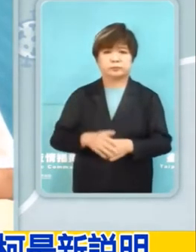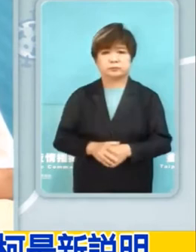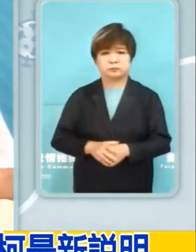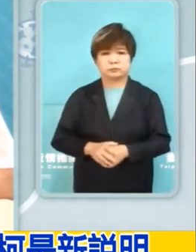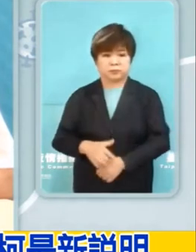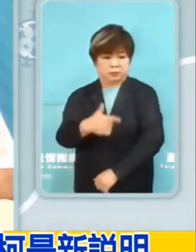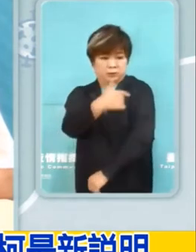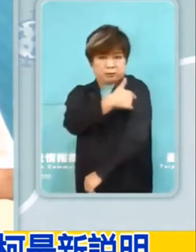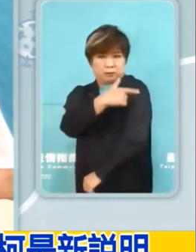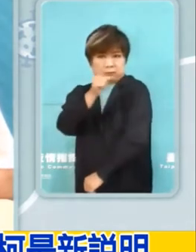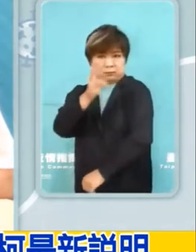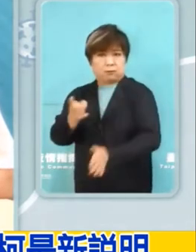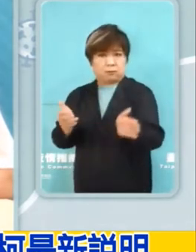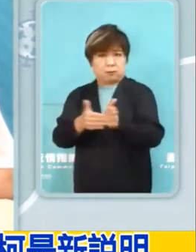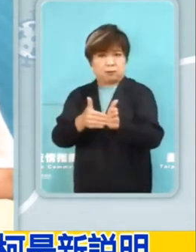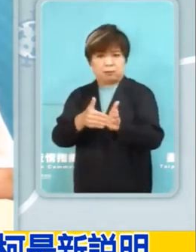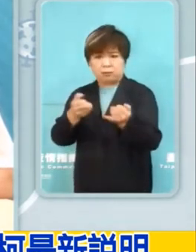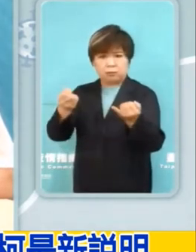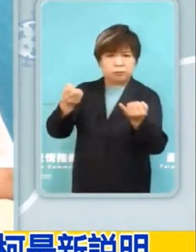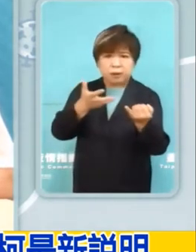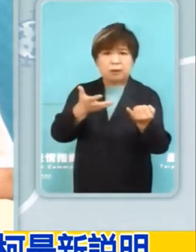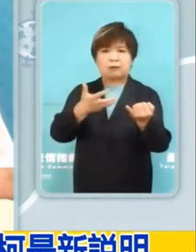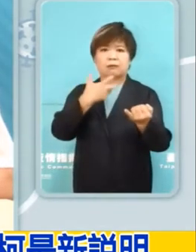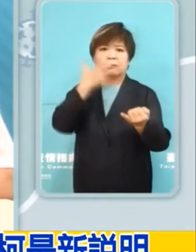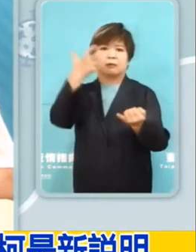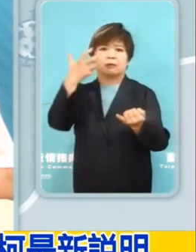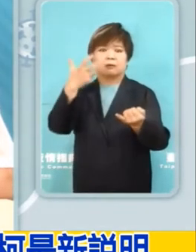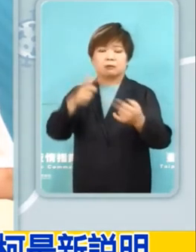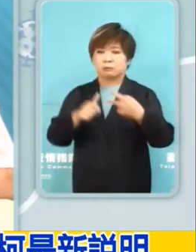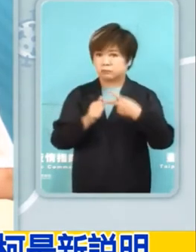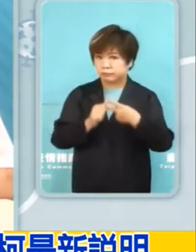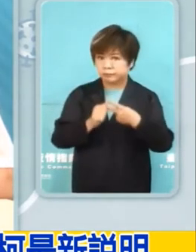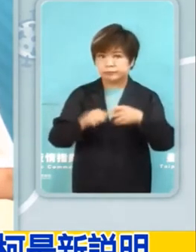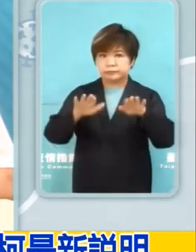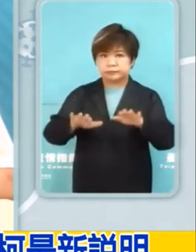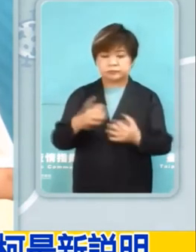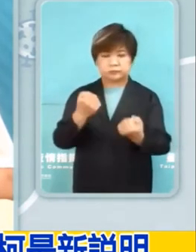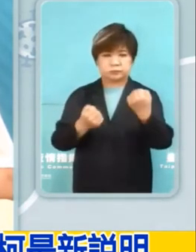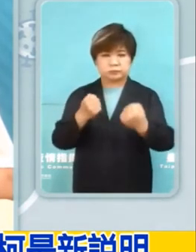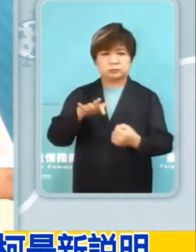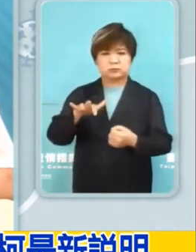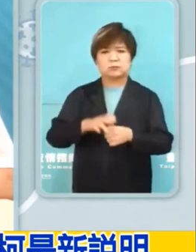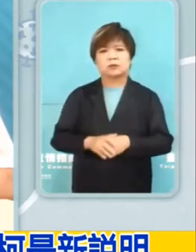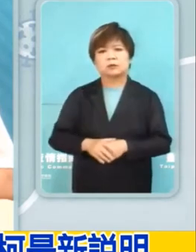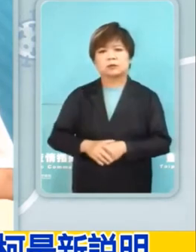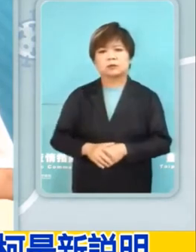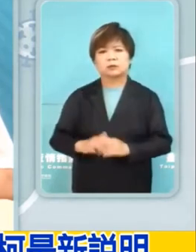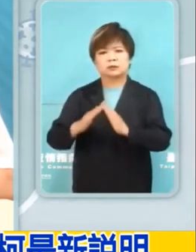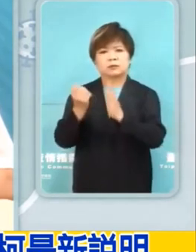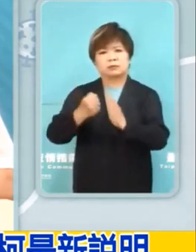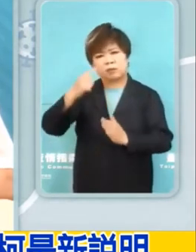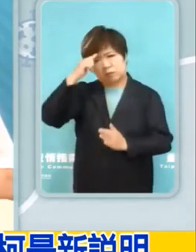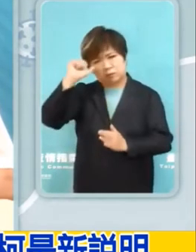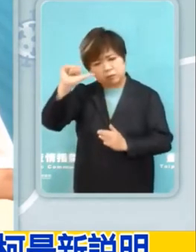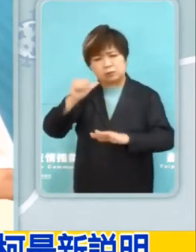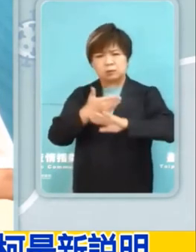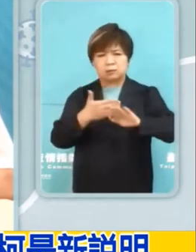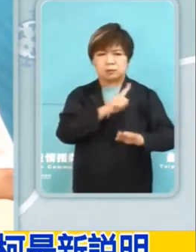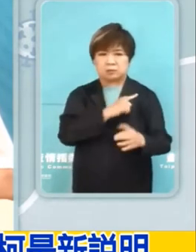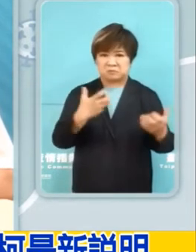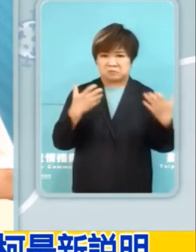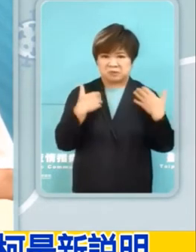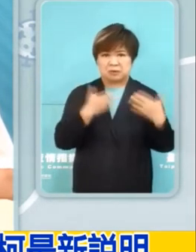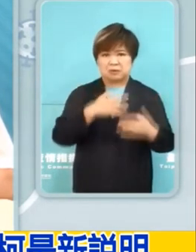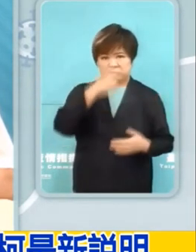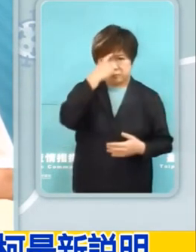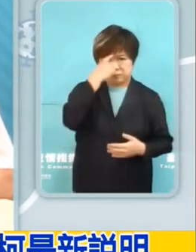整的两剂疫苗还是感染；第二，我们目前的机制5+9，可是万一它的潜伏期超过这五